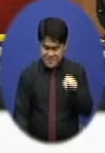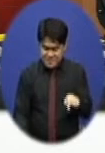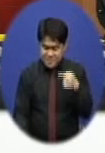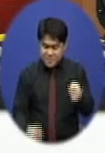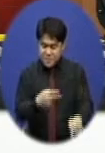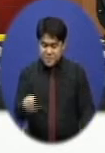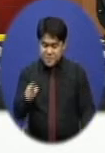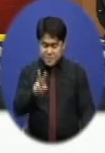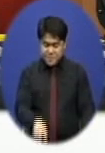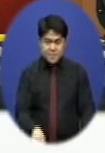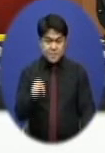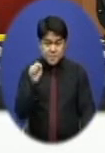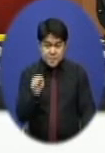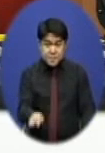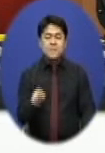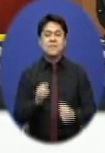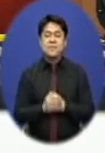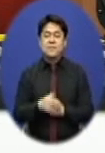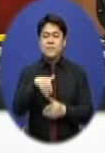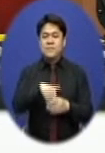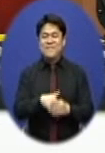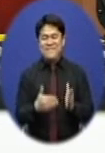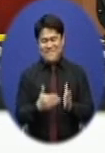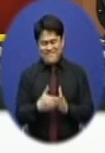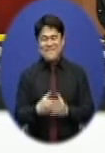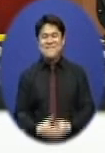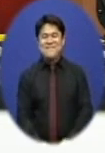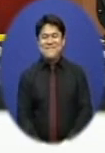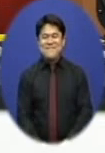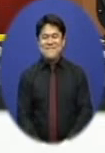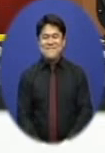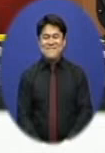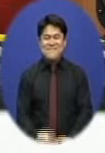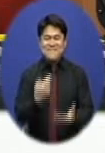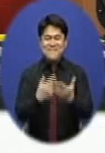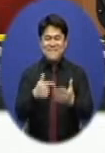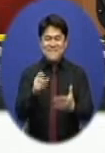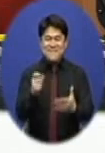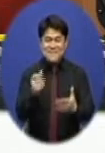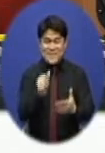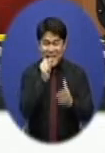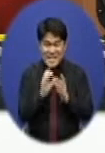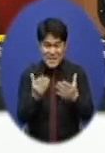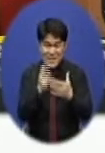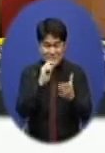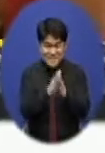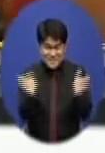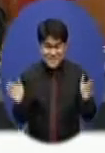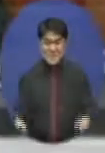누르시고, 네. 우물정자를 누르면 네. 심사가 완료됩니다. 네. 빈깡통 음악